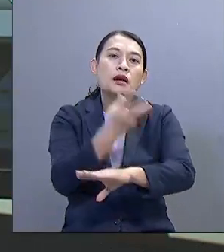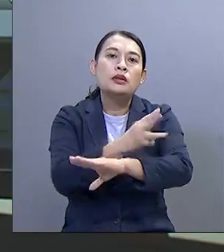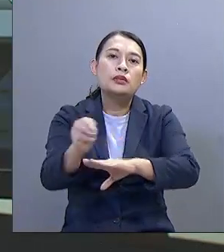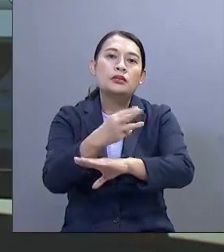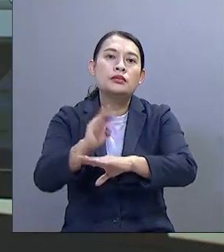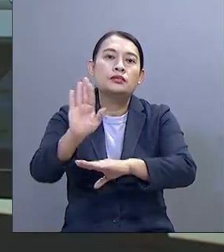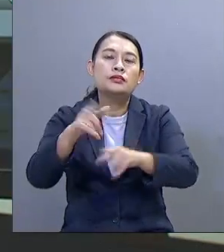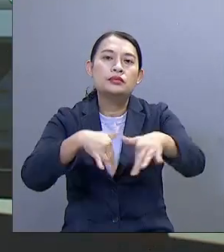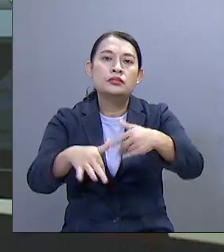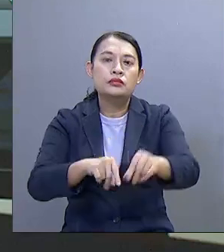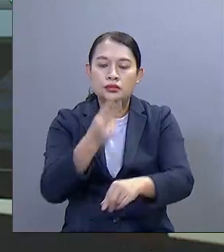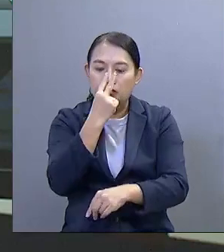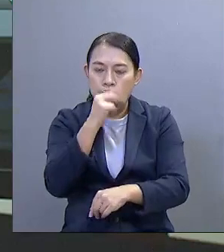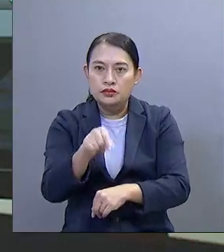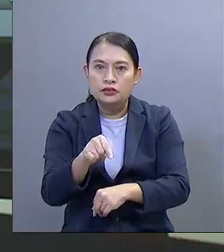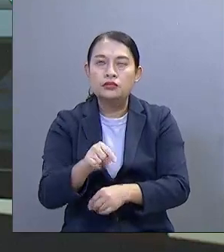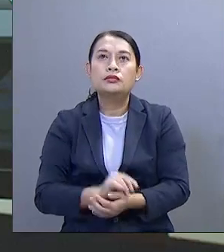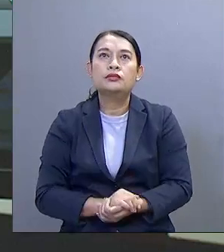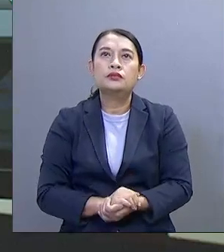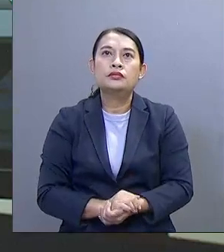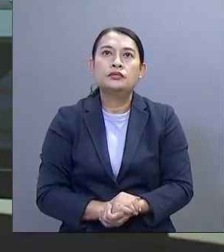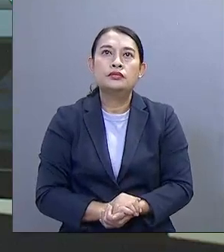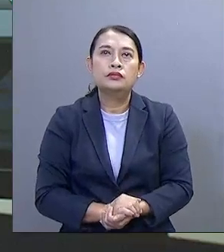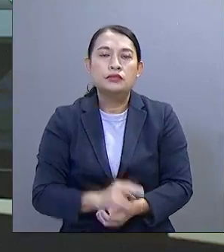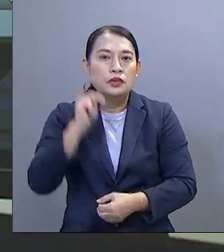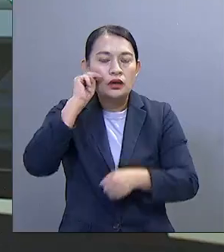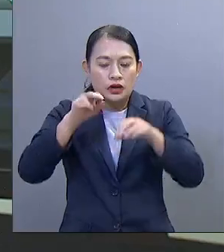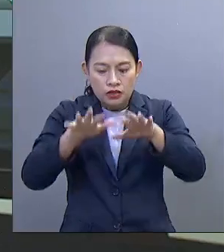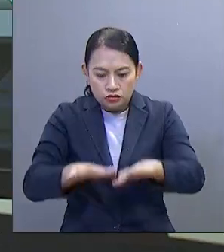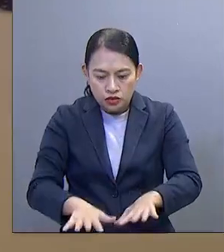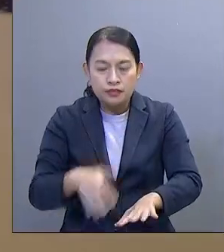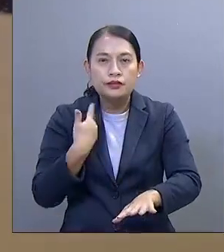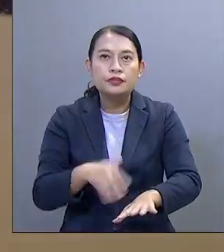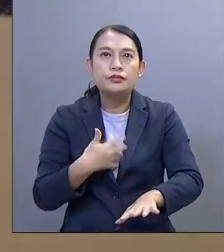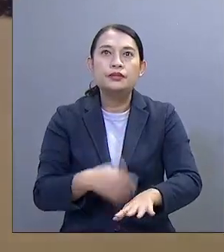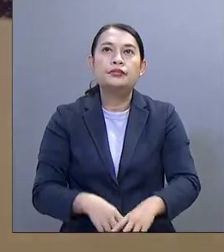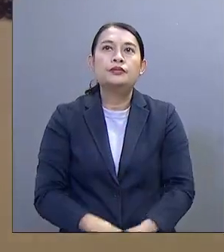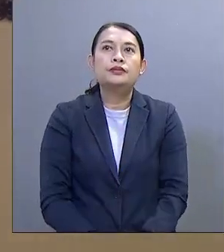ะุชมไปดูสภาพพ้นที่หลังน้ำลดกัค่ะ คุชม